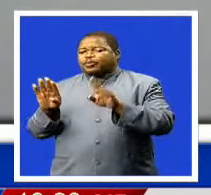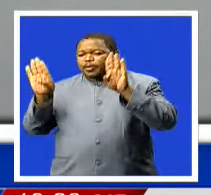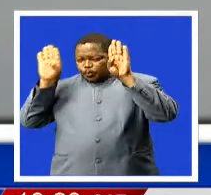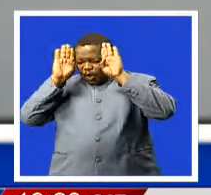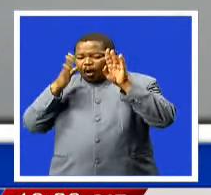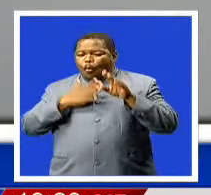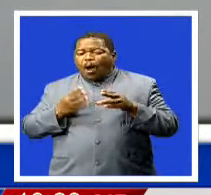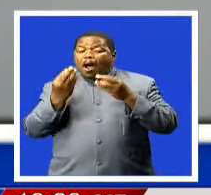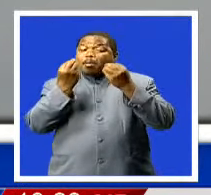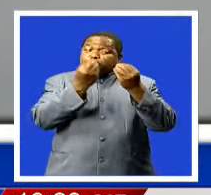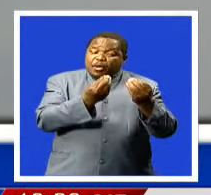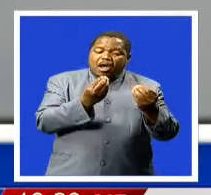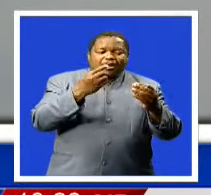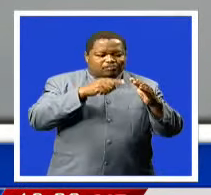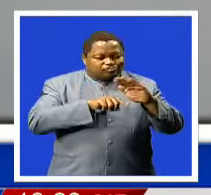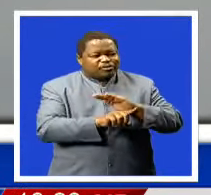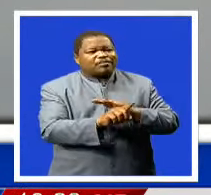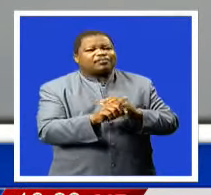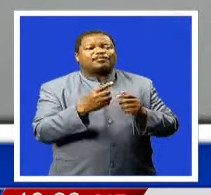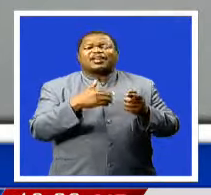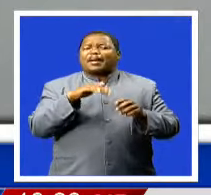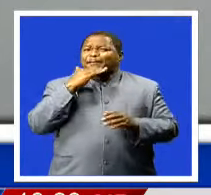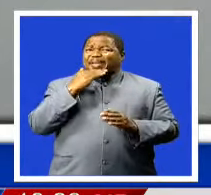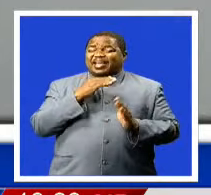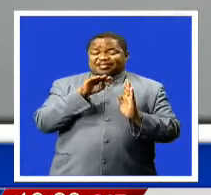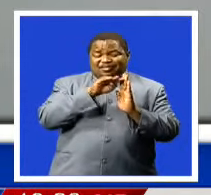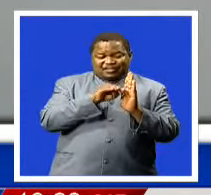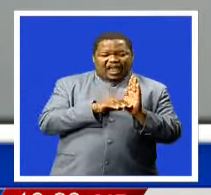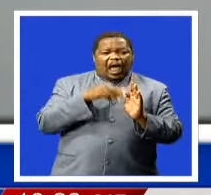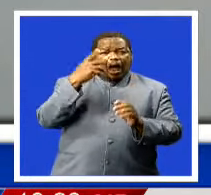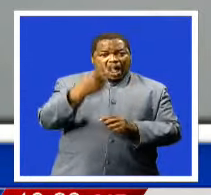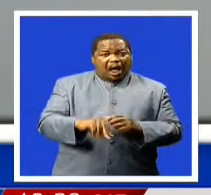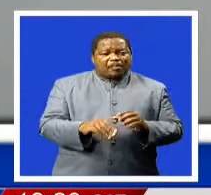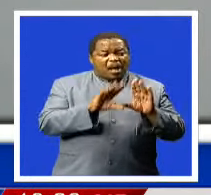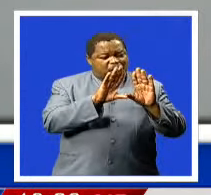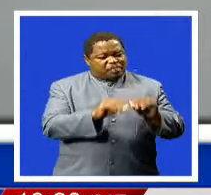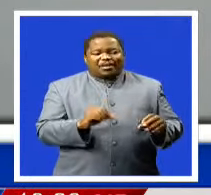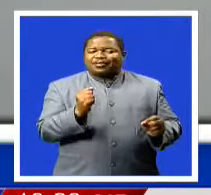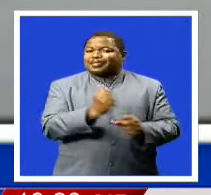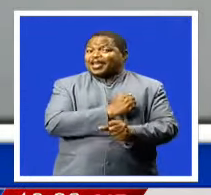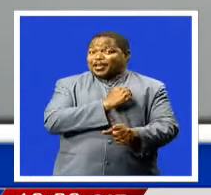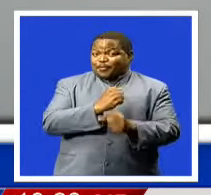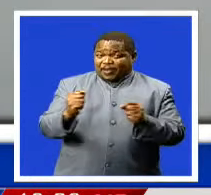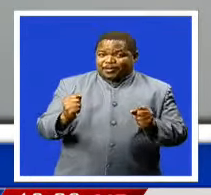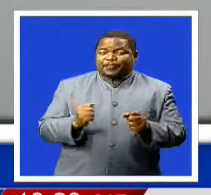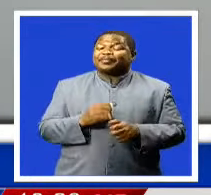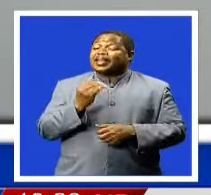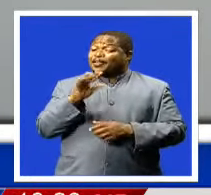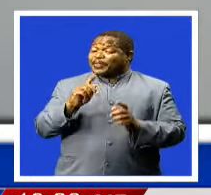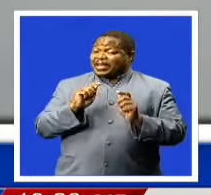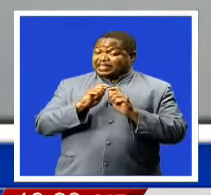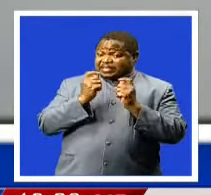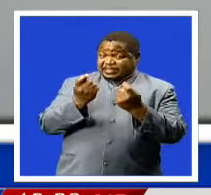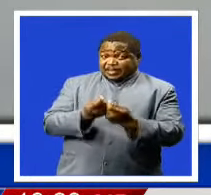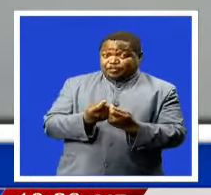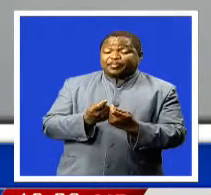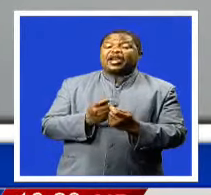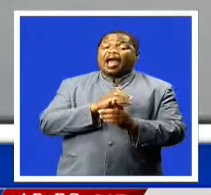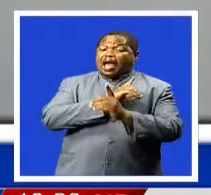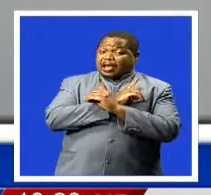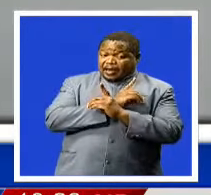singasheshe sicethe kanti kube emateam ngeteam ngeteam inayo i-venue lapho singadlalela khona bekungabalula kakhulu lokuthi sikhone